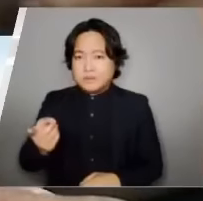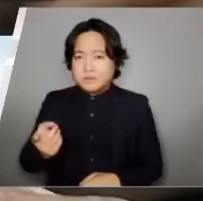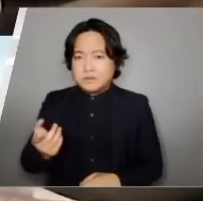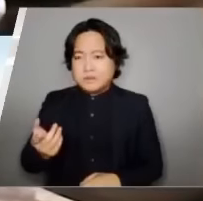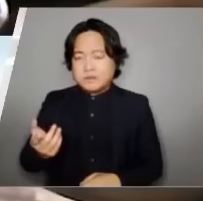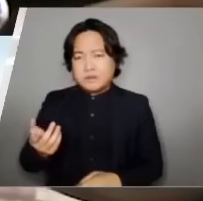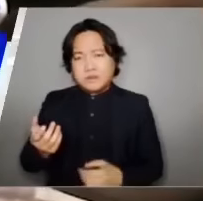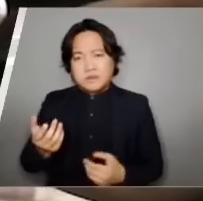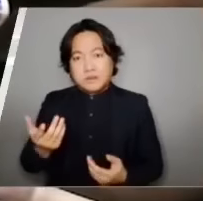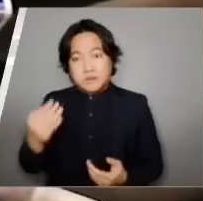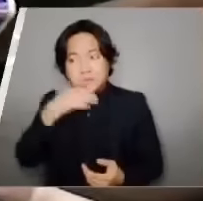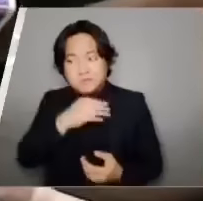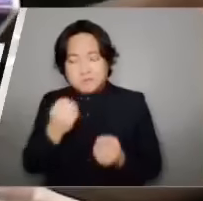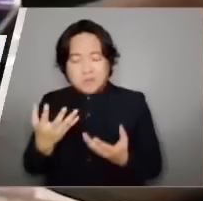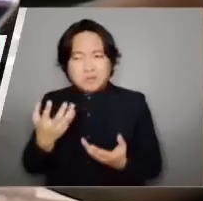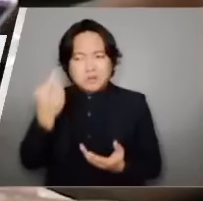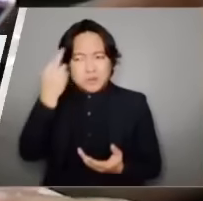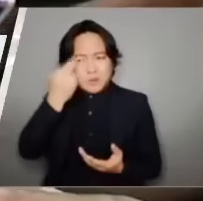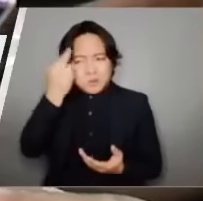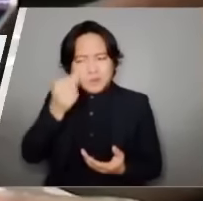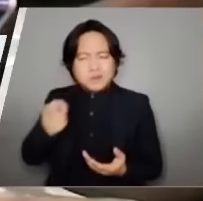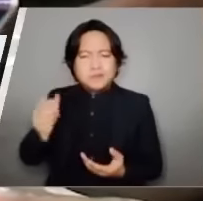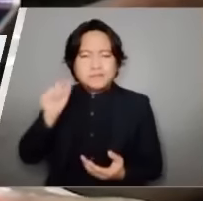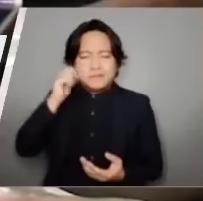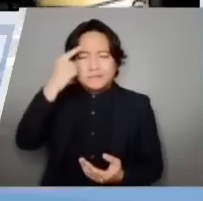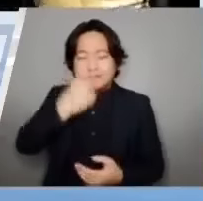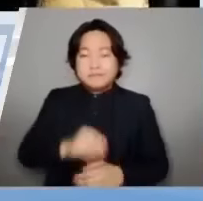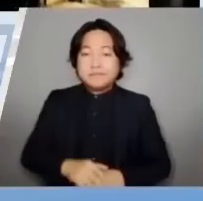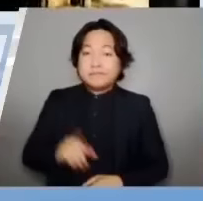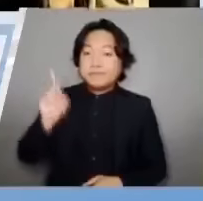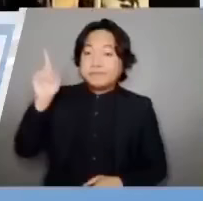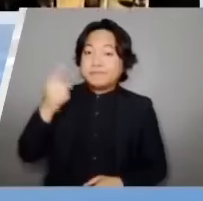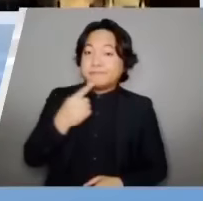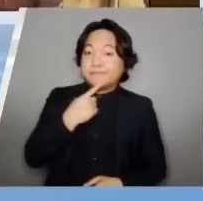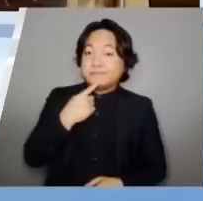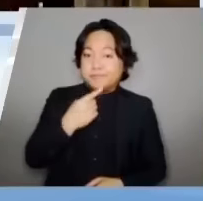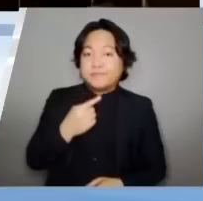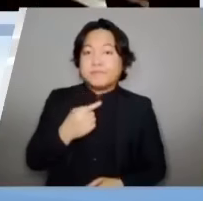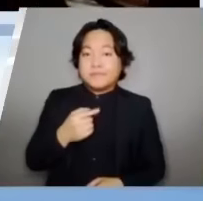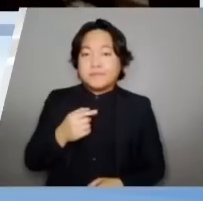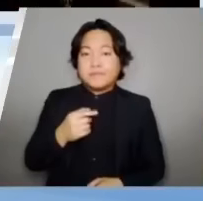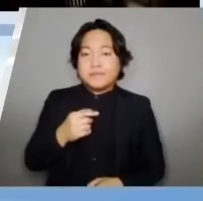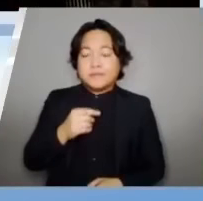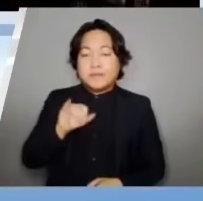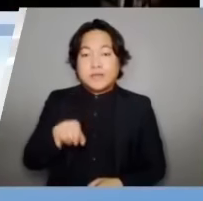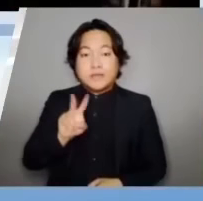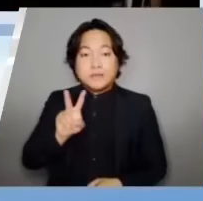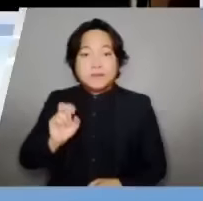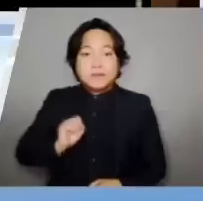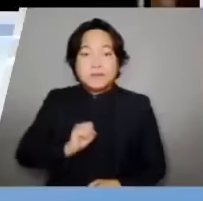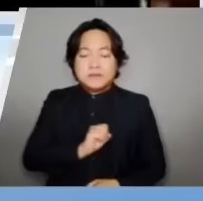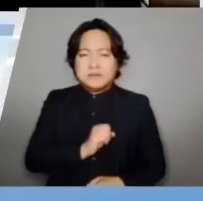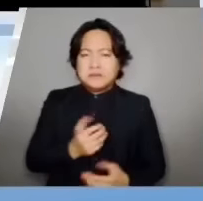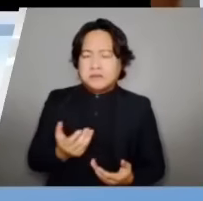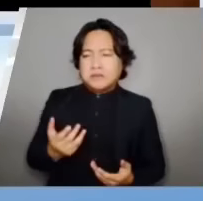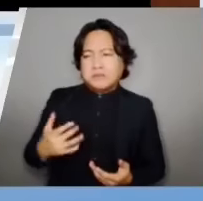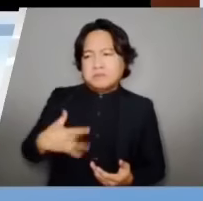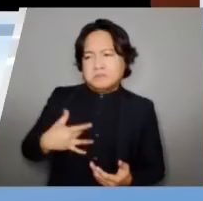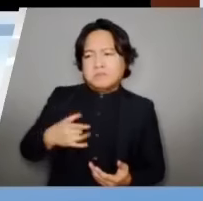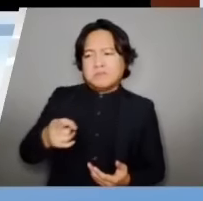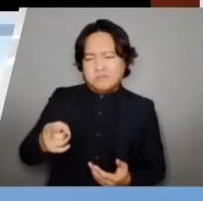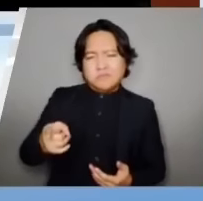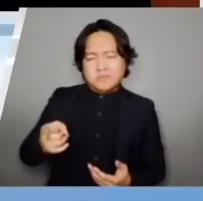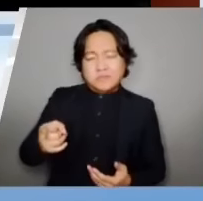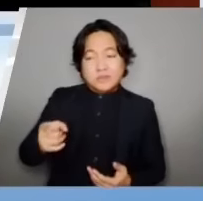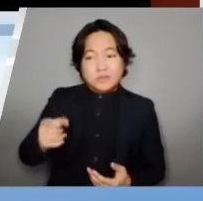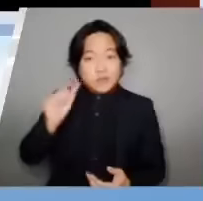Importante icebreaker to. No? Ang importante siguro, mapalagay muna si Alice. Ako tingin ko may mga mastermind talaga sa likod. No? Yung